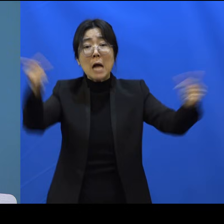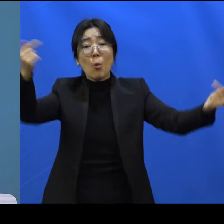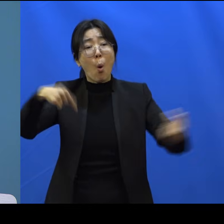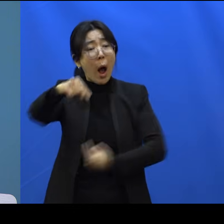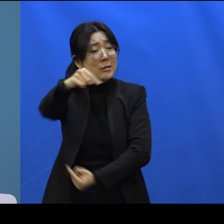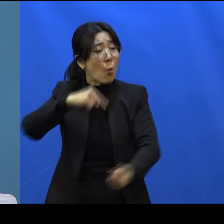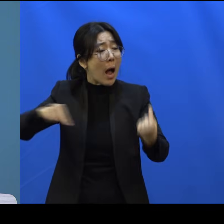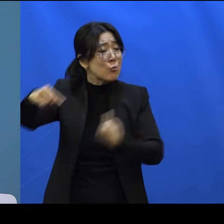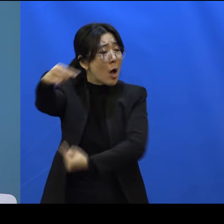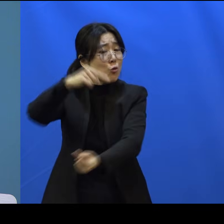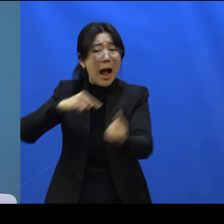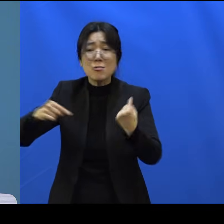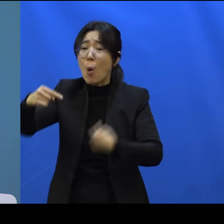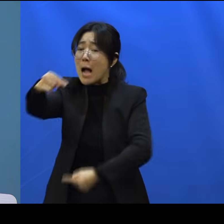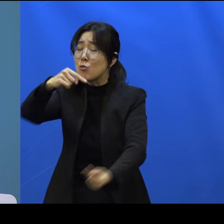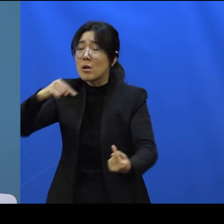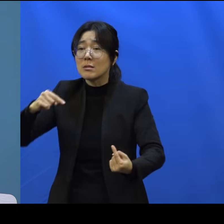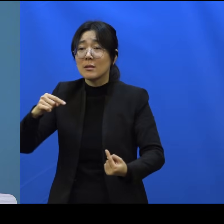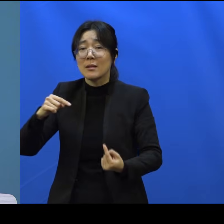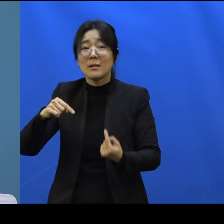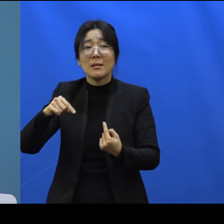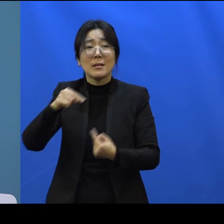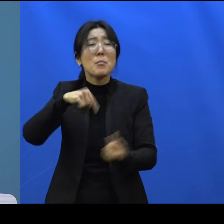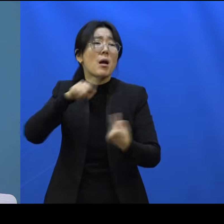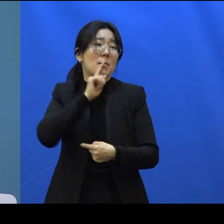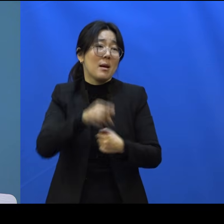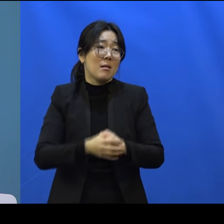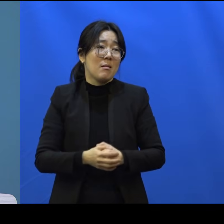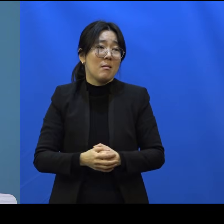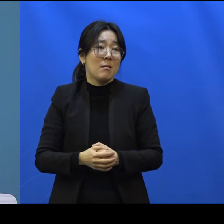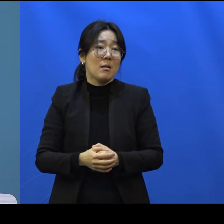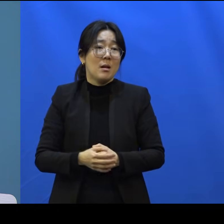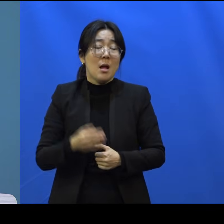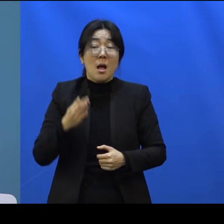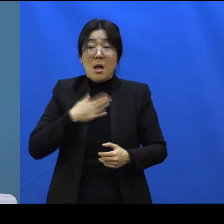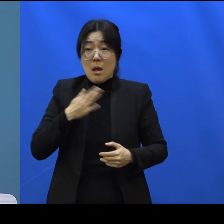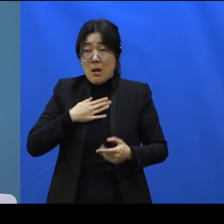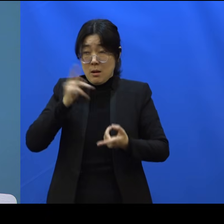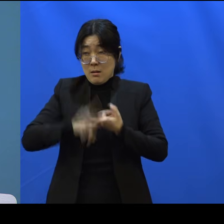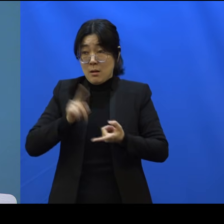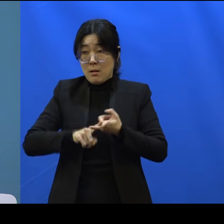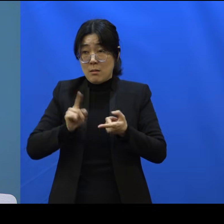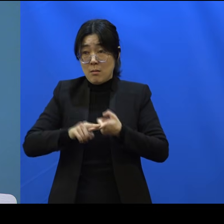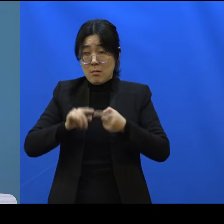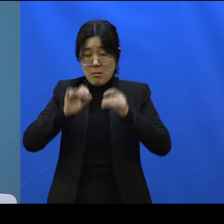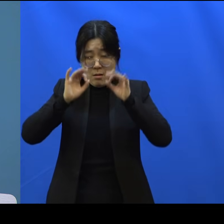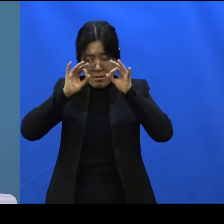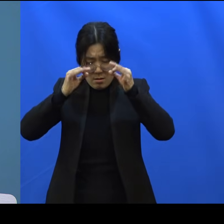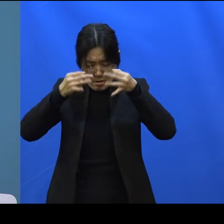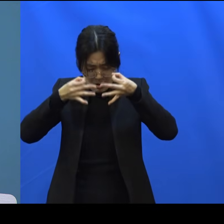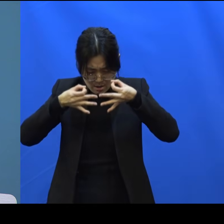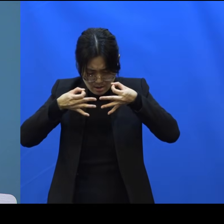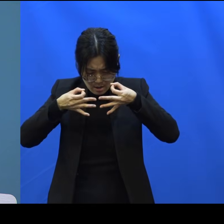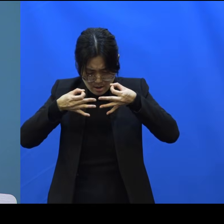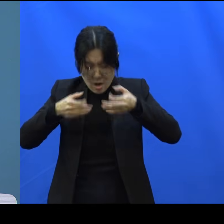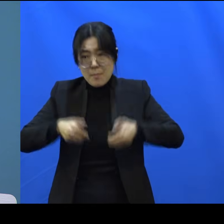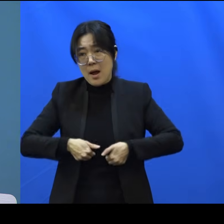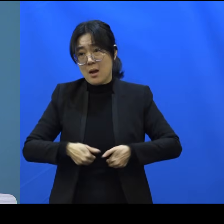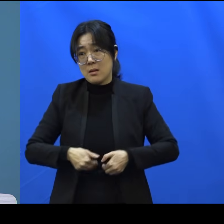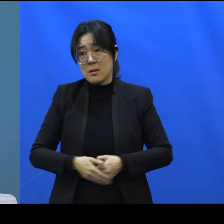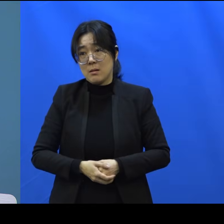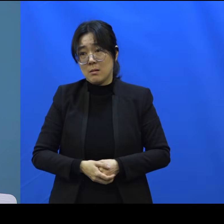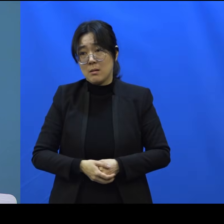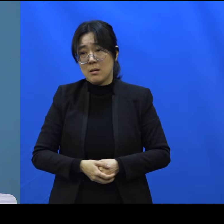우리 자신을 진정으로 잘 알지 못하고 있는 거죠. 내가 누구인지 자신의 실체를 잘 모르는 거예요. 그래서